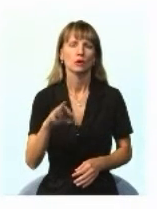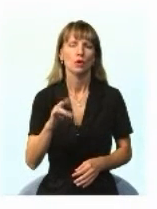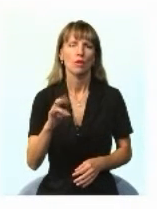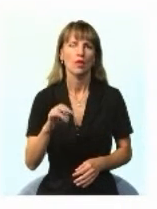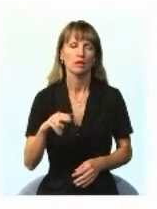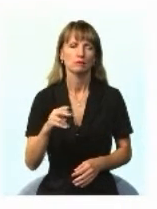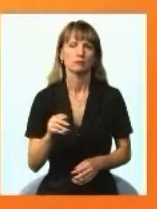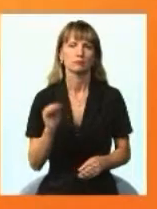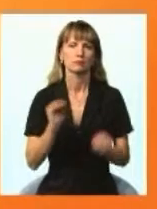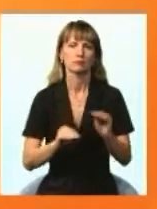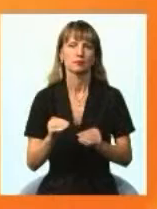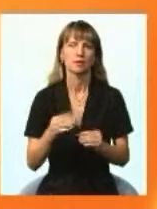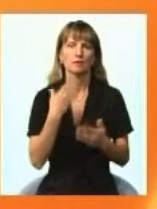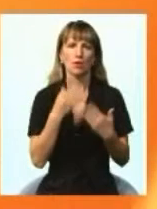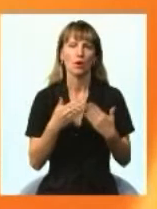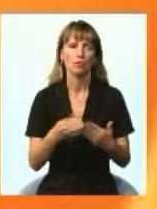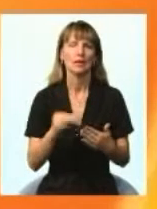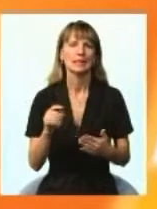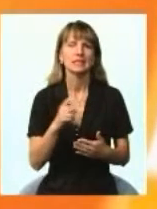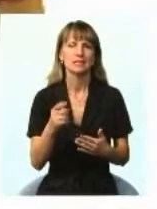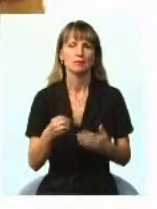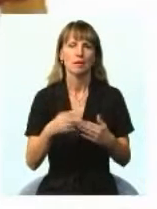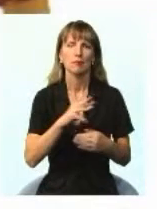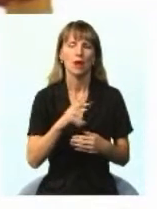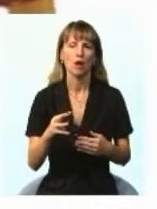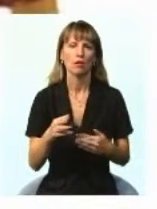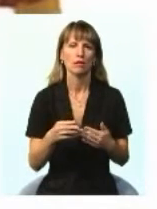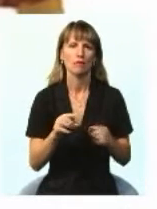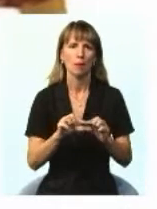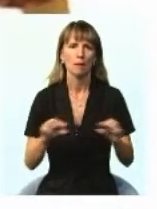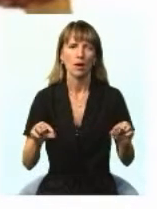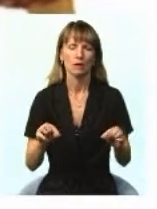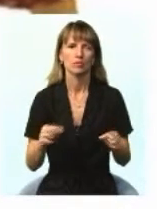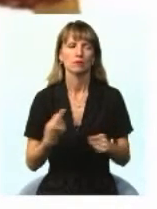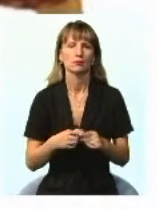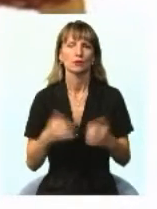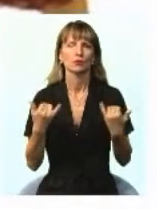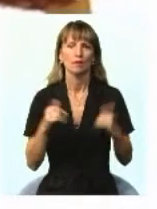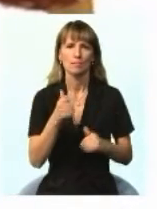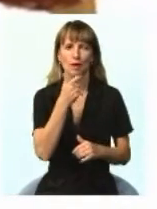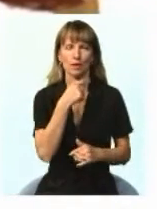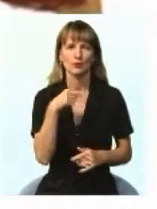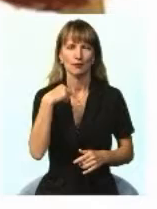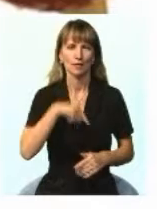з 15 мільйонів паличок і вирушив у подорож Атлантикою. Напевно, то його морозиво так надихнуло.